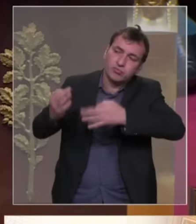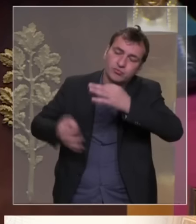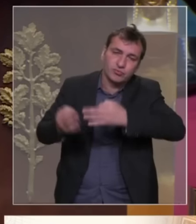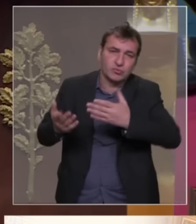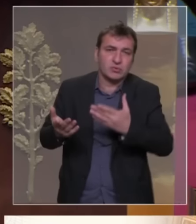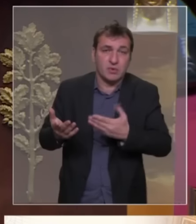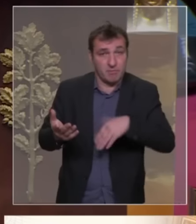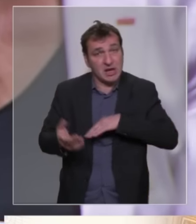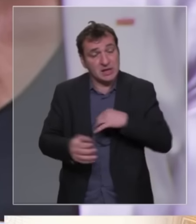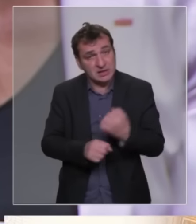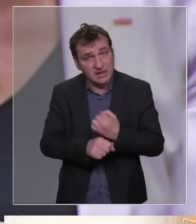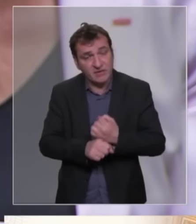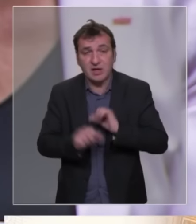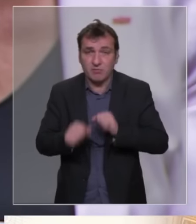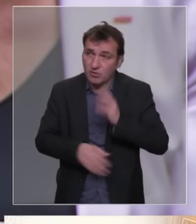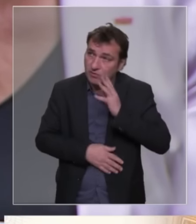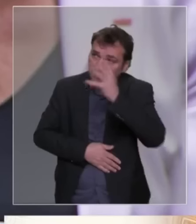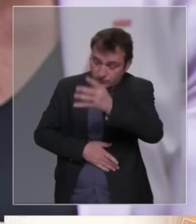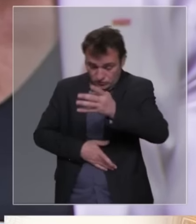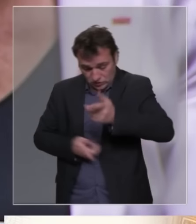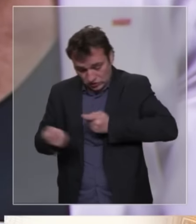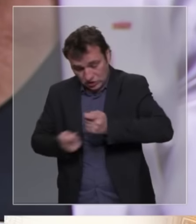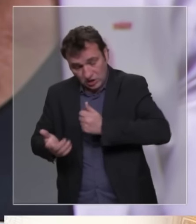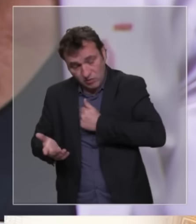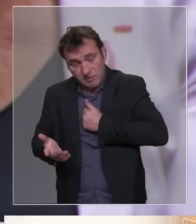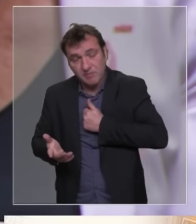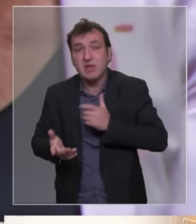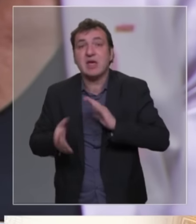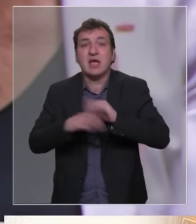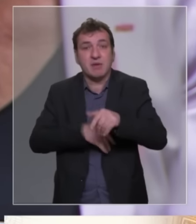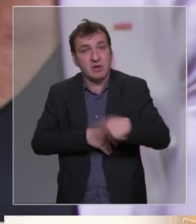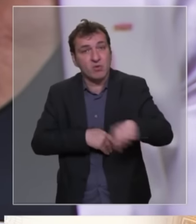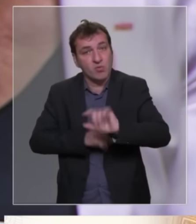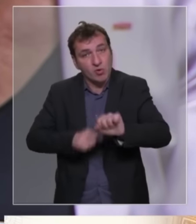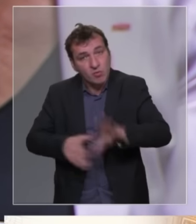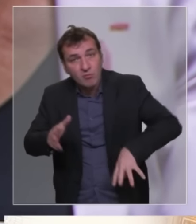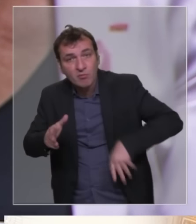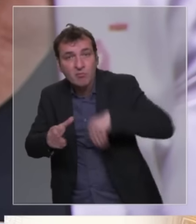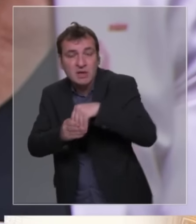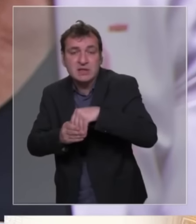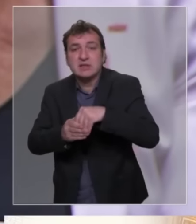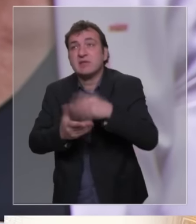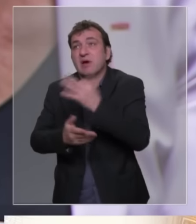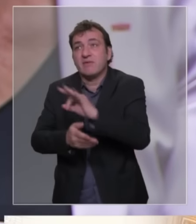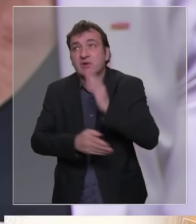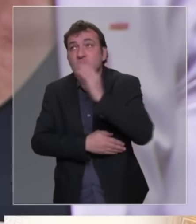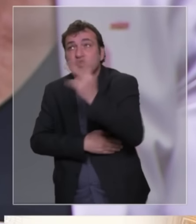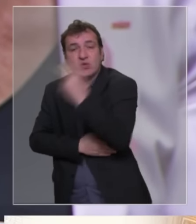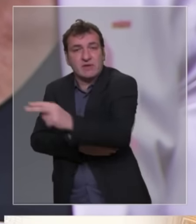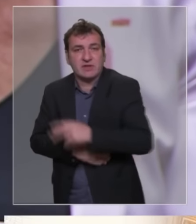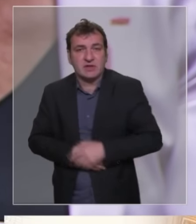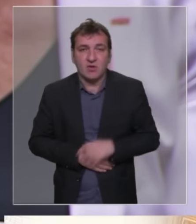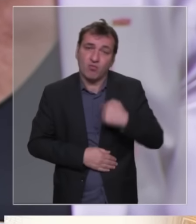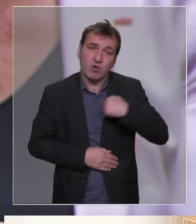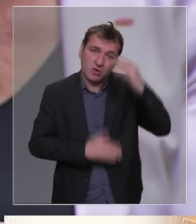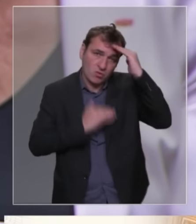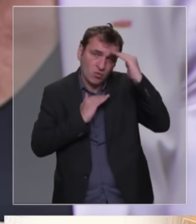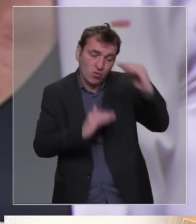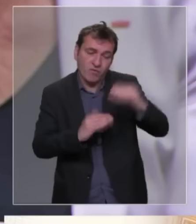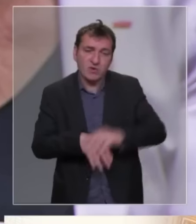de prendre leur avenir en main et ainsi de participer à l'avenir du pays. J'ai confiance dans